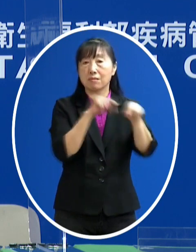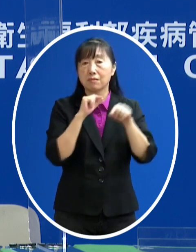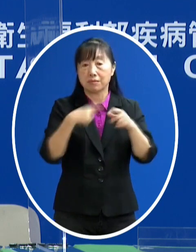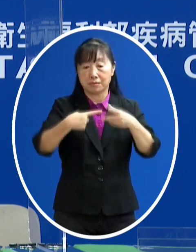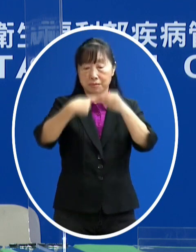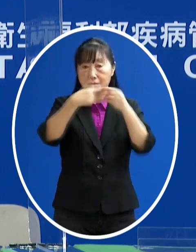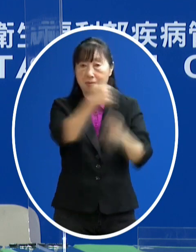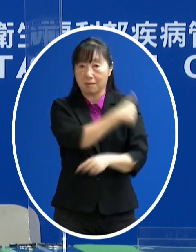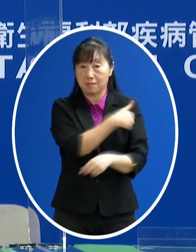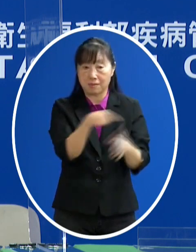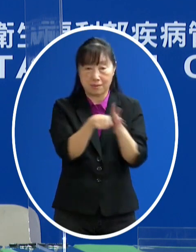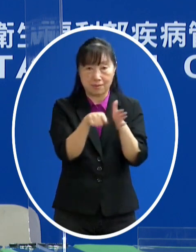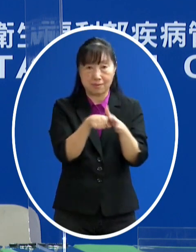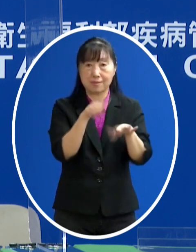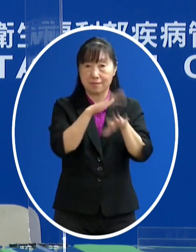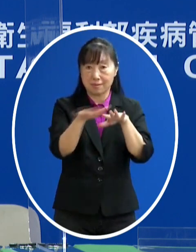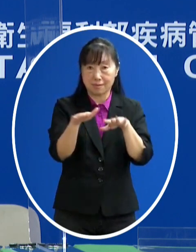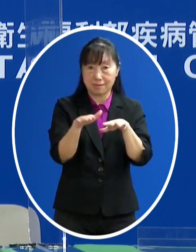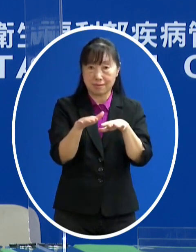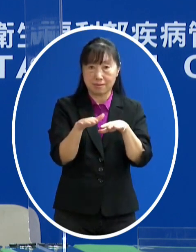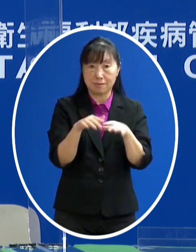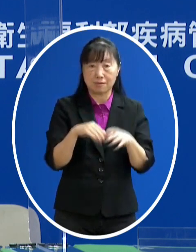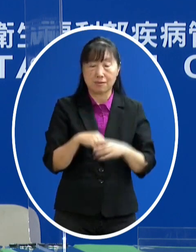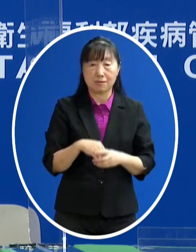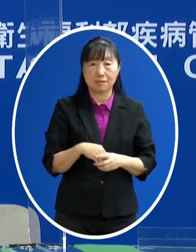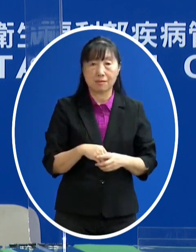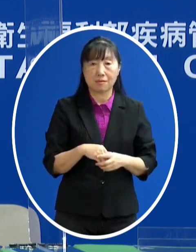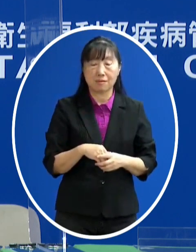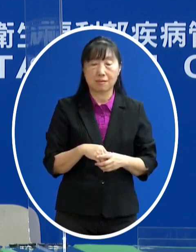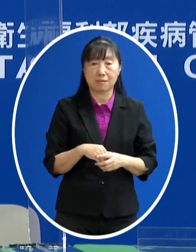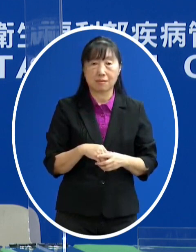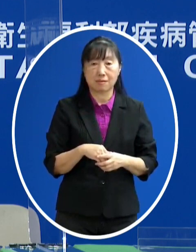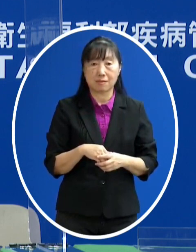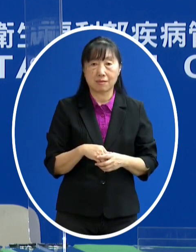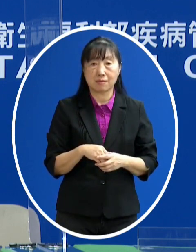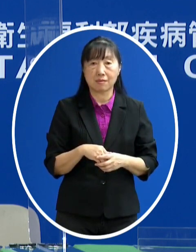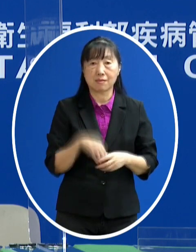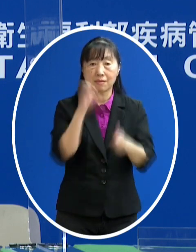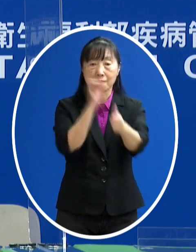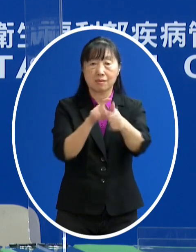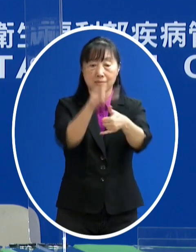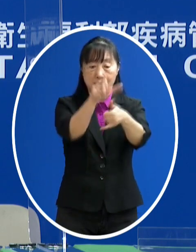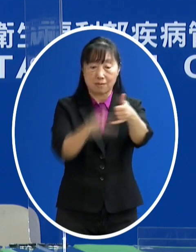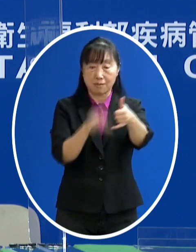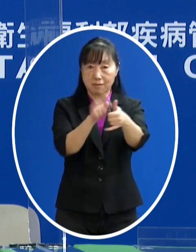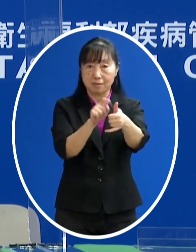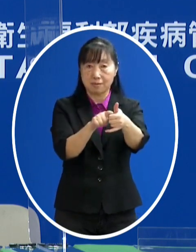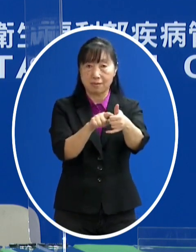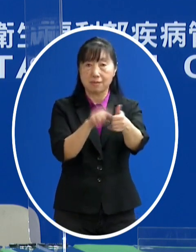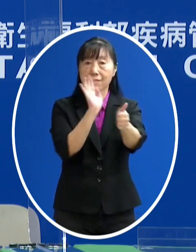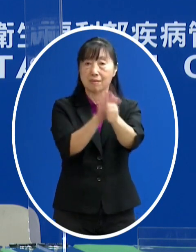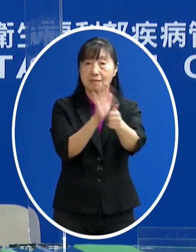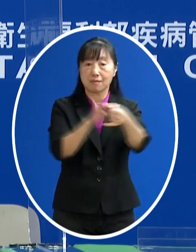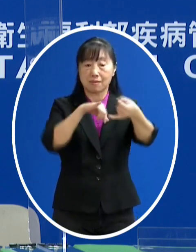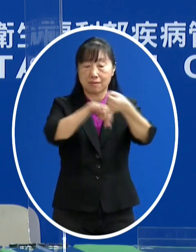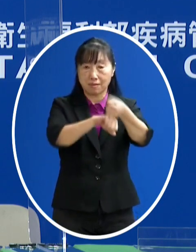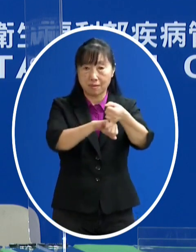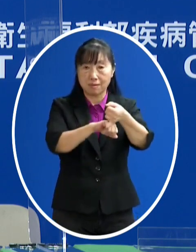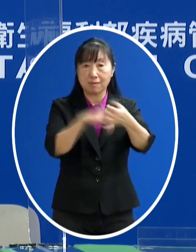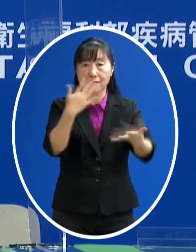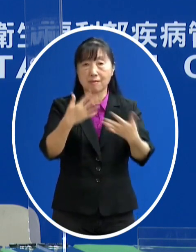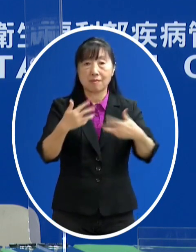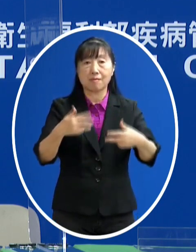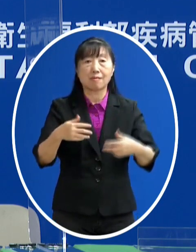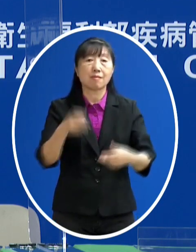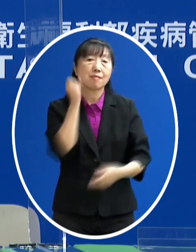一剂的时候，都会帮这个接种的这个人员。先预约好第八周嘛